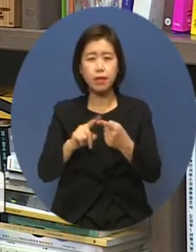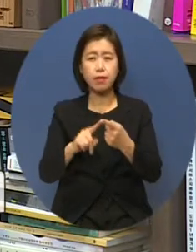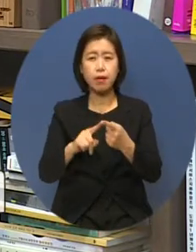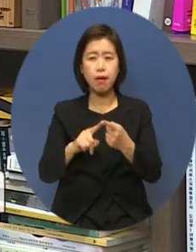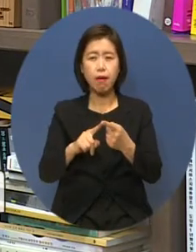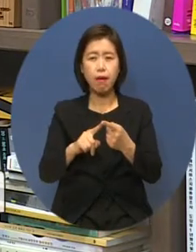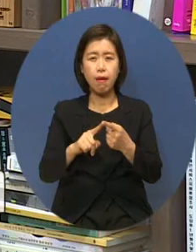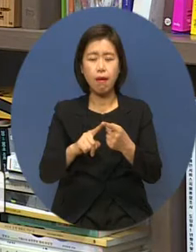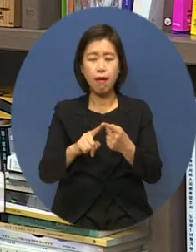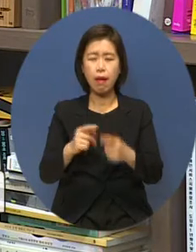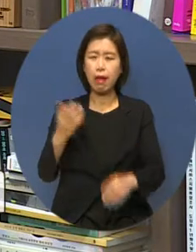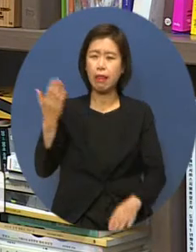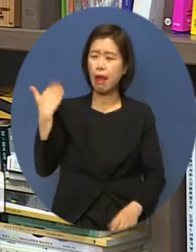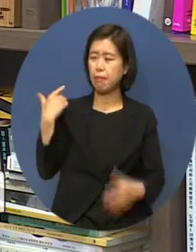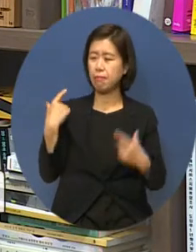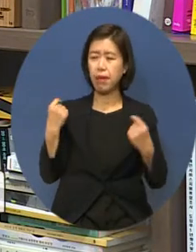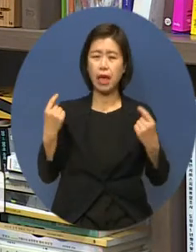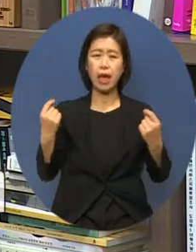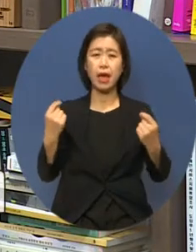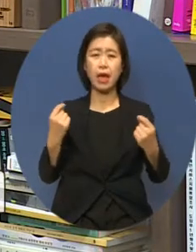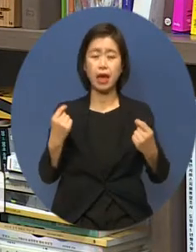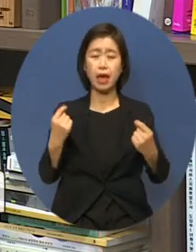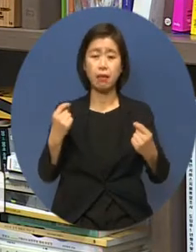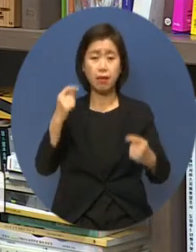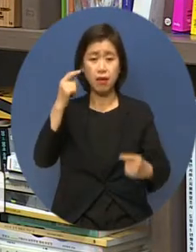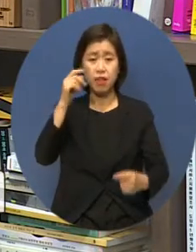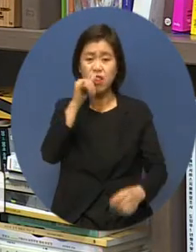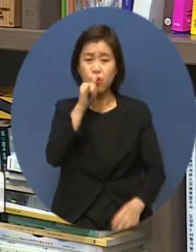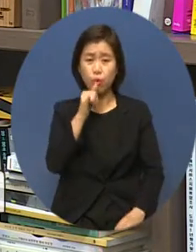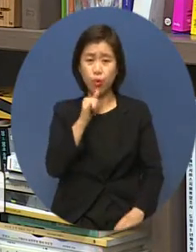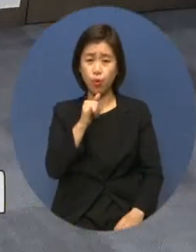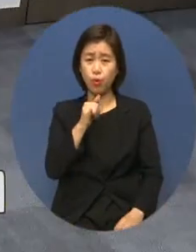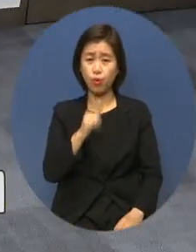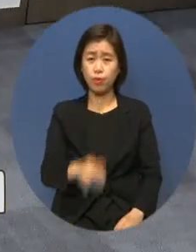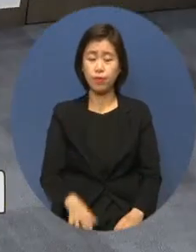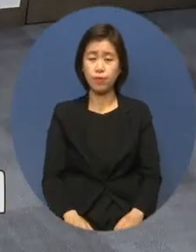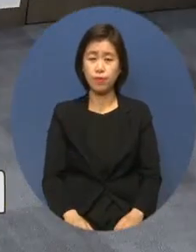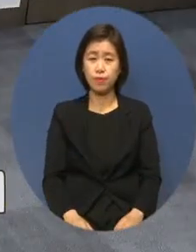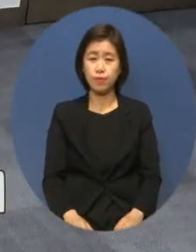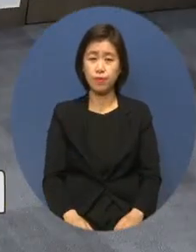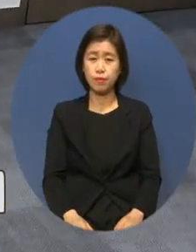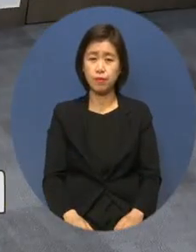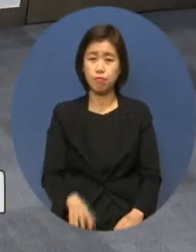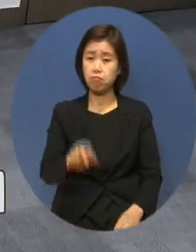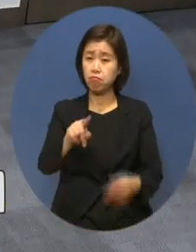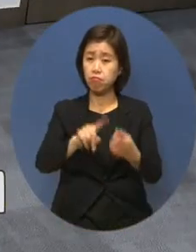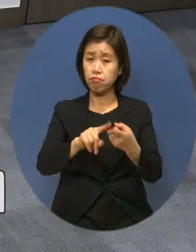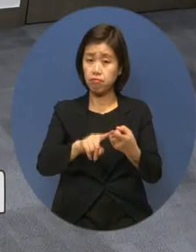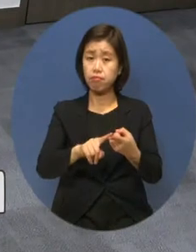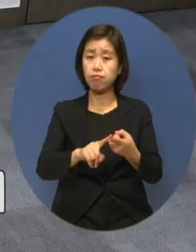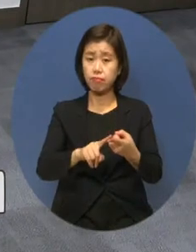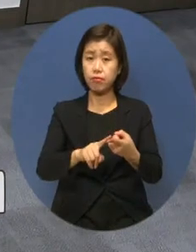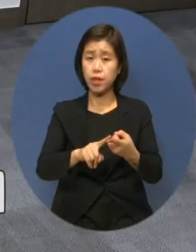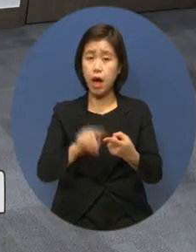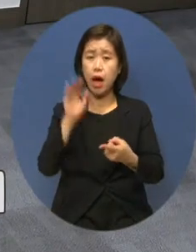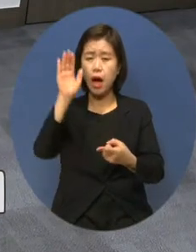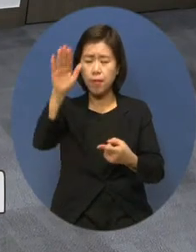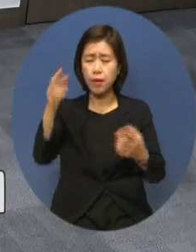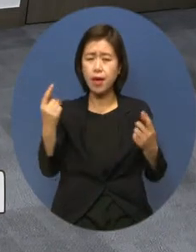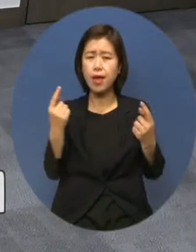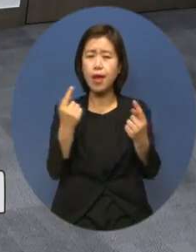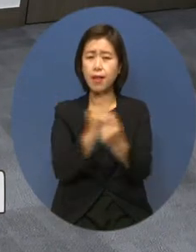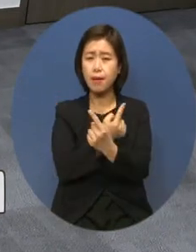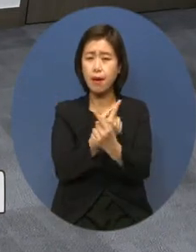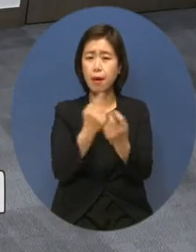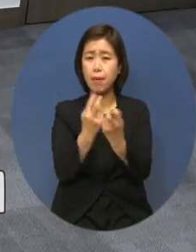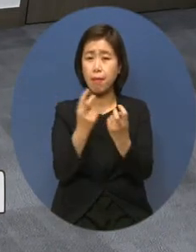아직 예전과 네, 같은 그렇죠. 네, 그런 인식을 가진 분들이 많으신데 이런 부분에 대해서는 좀 어떻게 개선이 이루어져야